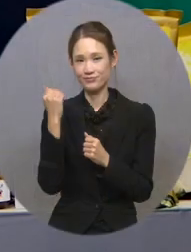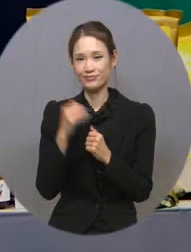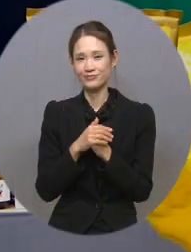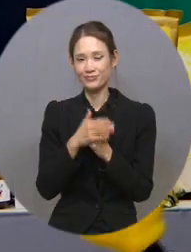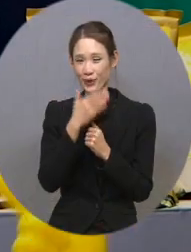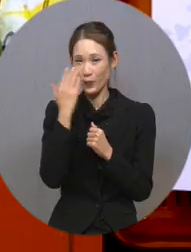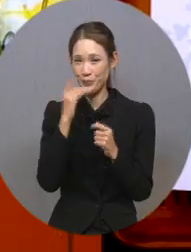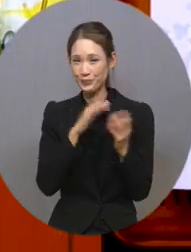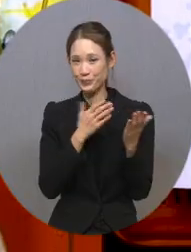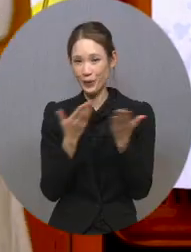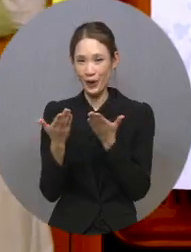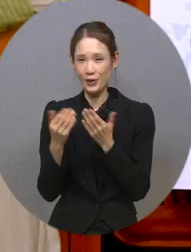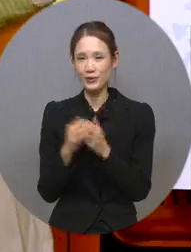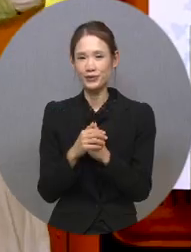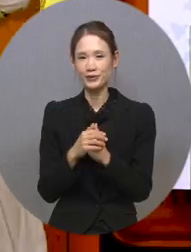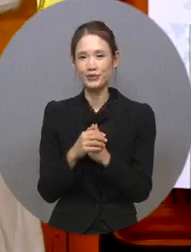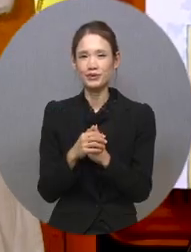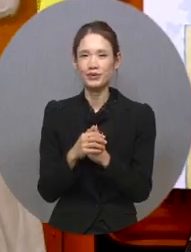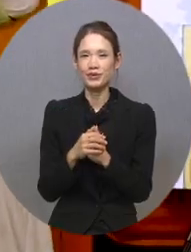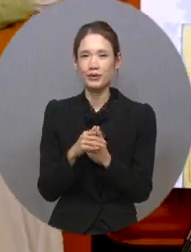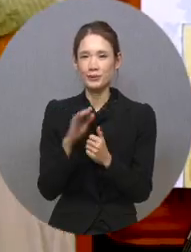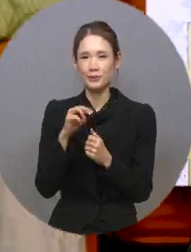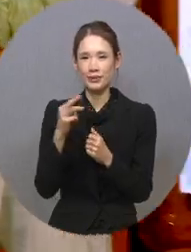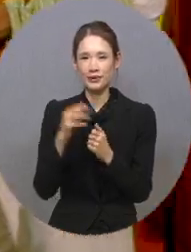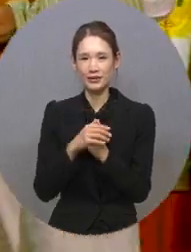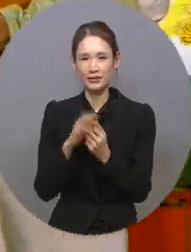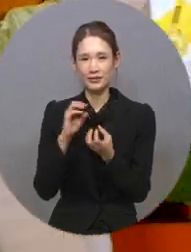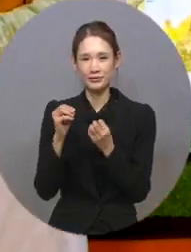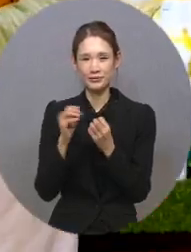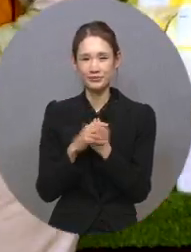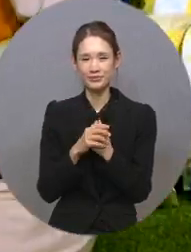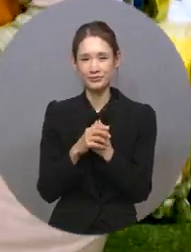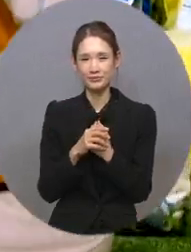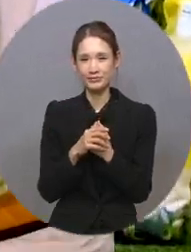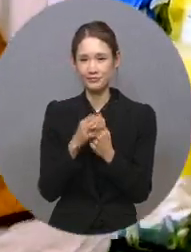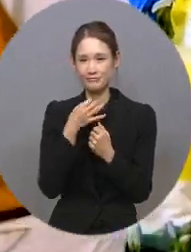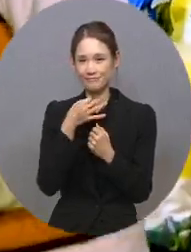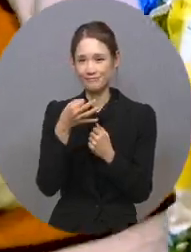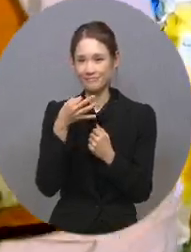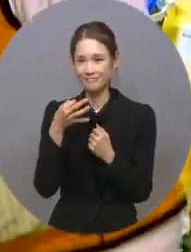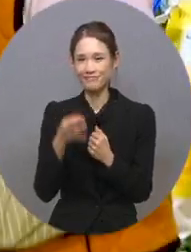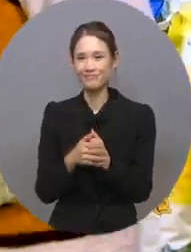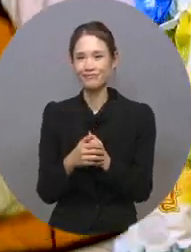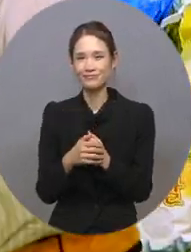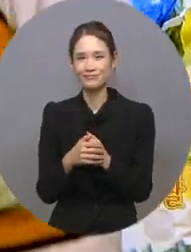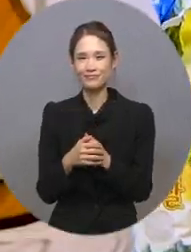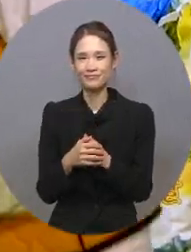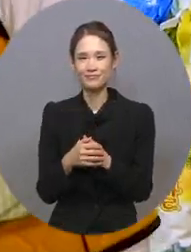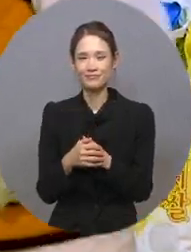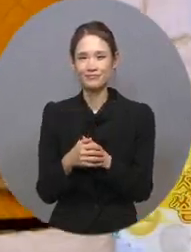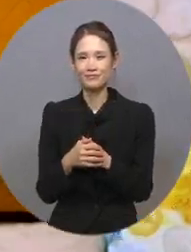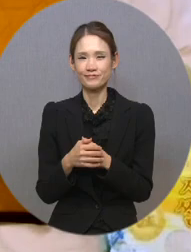비트즈. 기정 씨 어떻게 비트 박스 하냐? 비트 박스요?